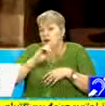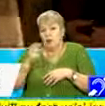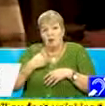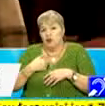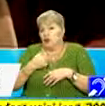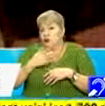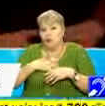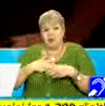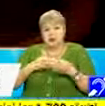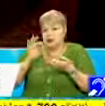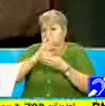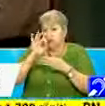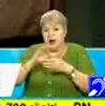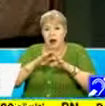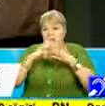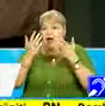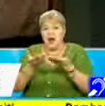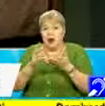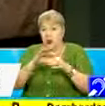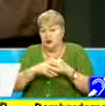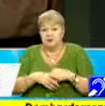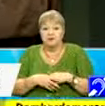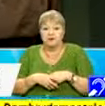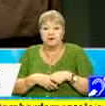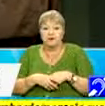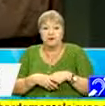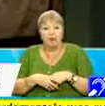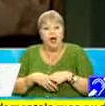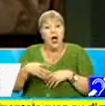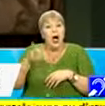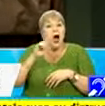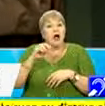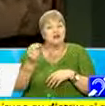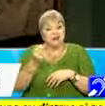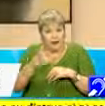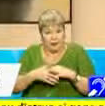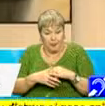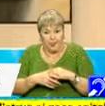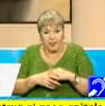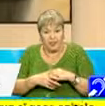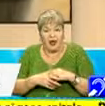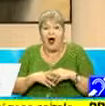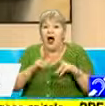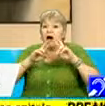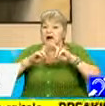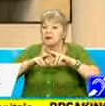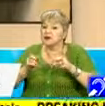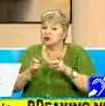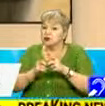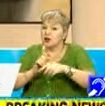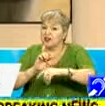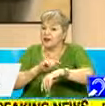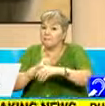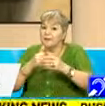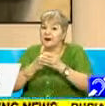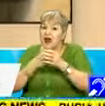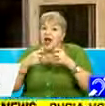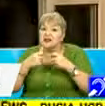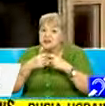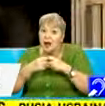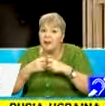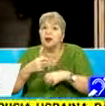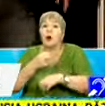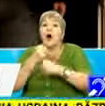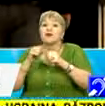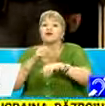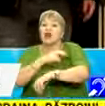trecerea acestor Note în catalog in alta ordine de idei ramai rămas foarte puțin timp până la examenul de bacalaureat așa